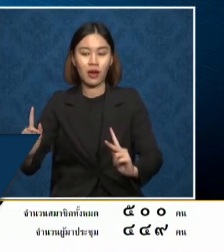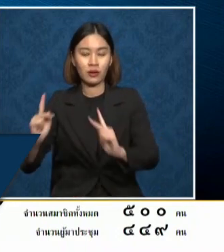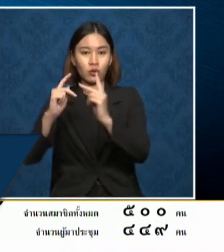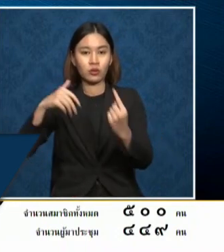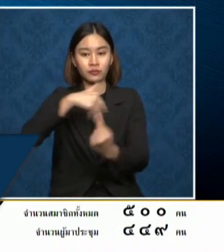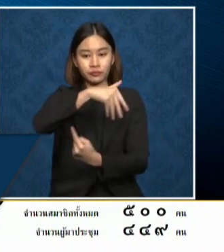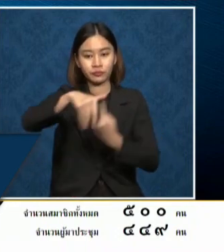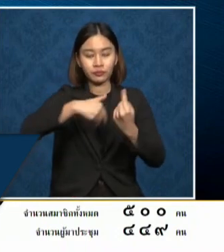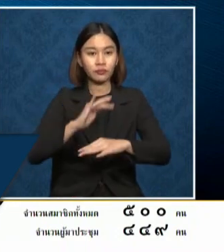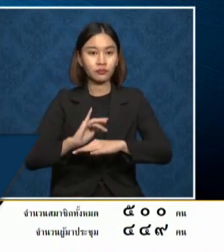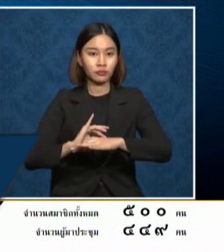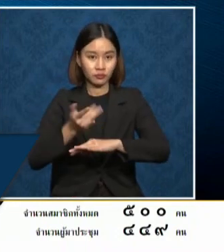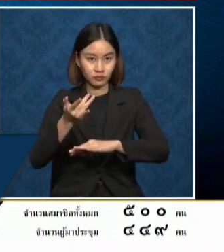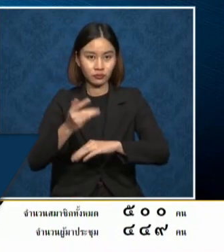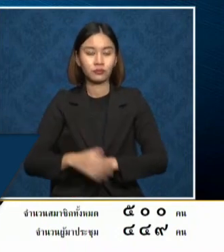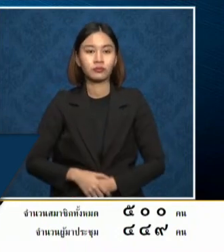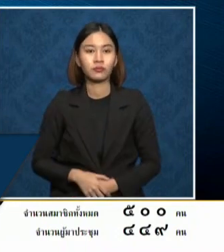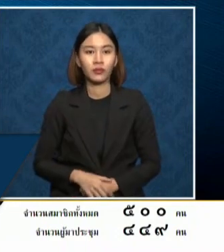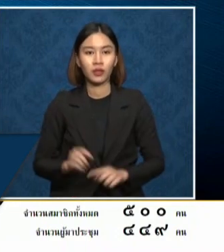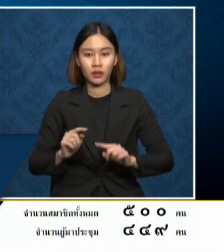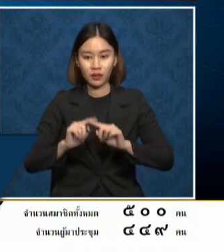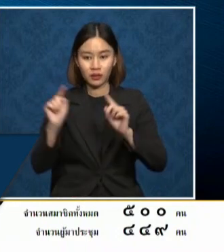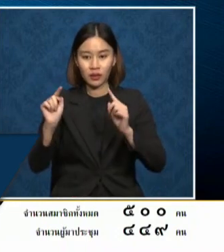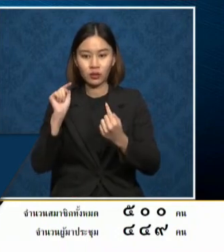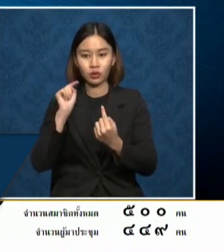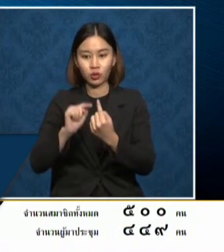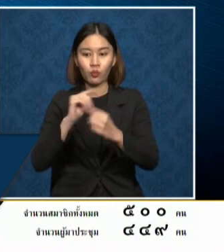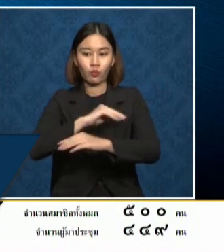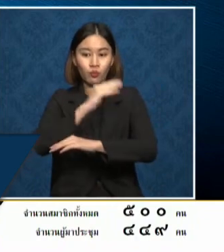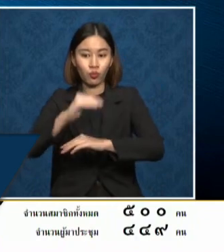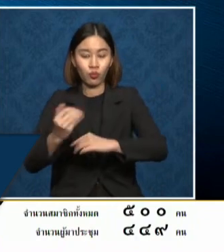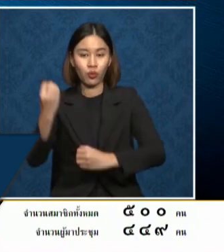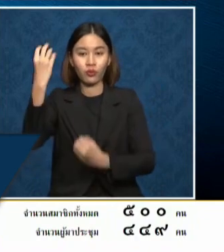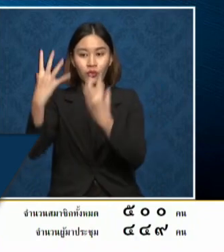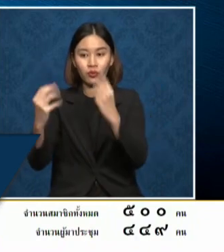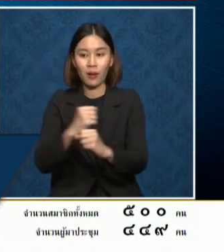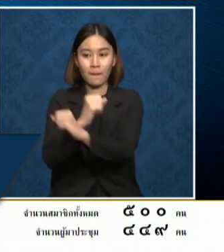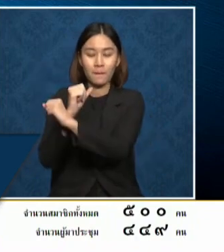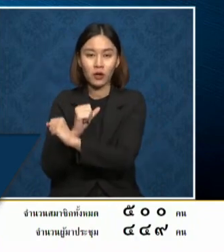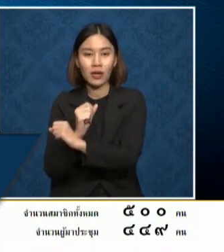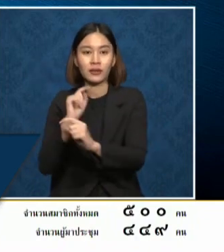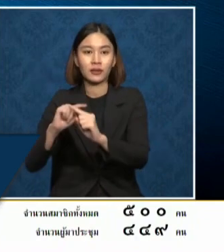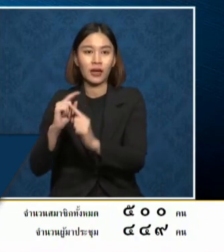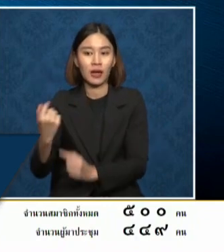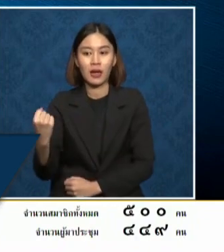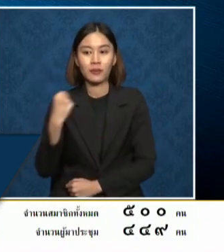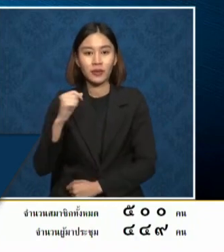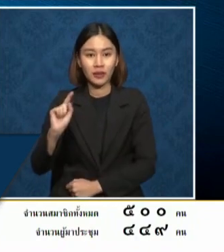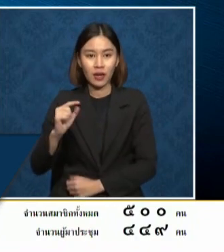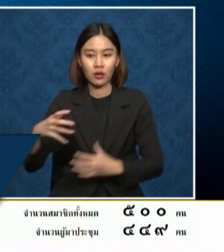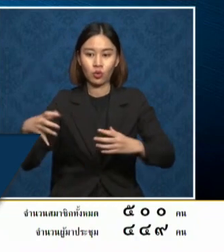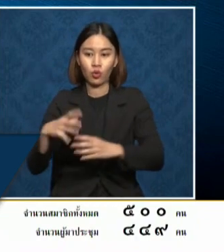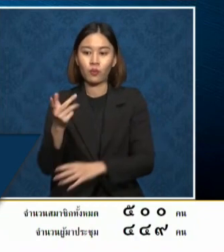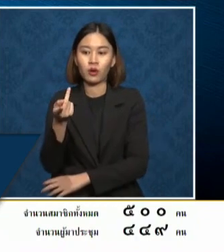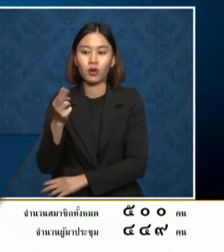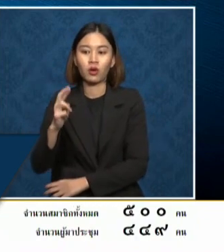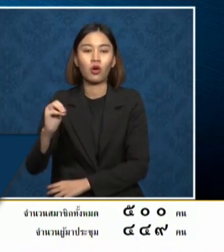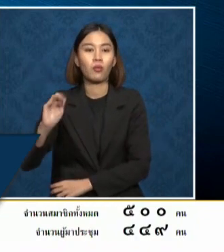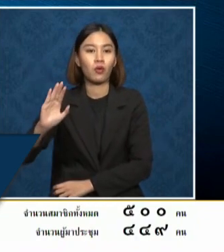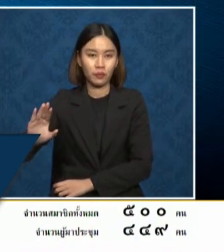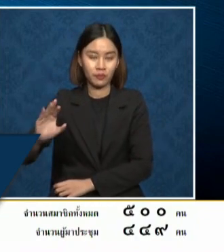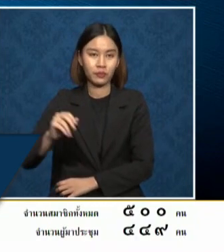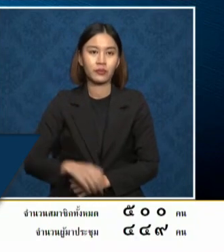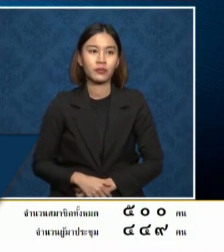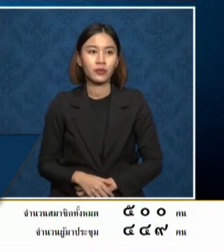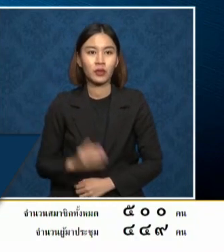ทรัพยากรธรรมชาติและสิ่งแวดล้อมแต่ส่วนอุทยานแห่งชาติและเขตรักษาพันธ์เป็นอำนาจของคณะรัฐมนตรีค่ะ